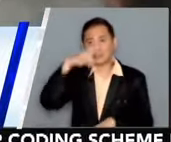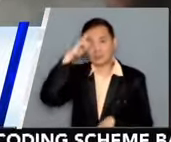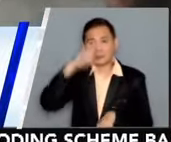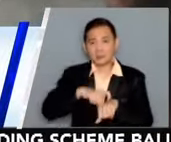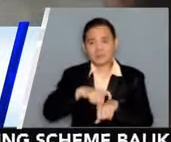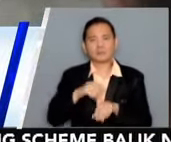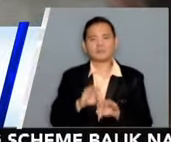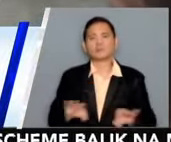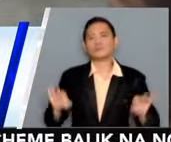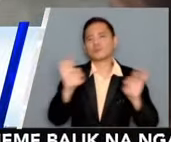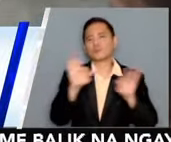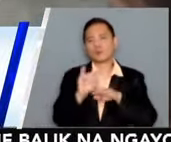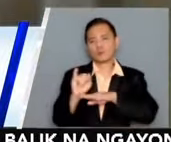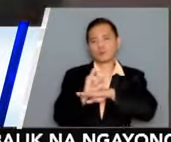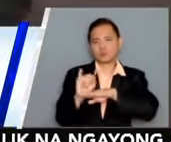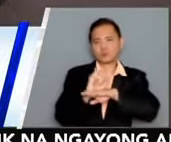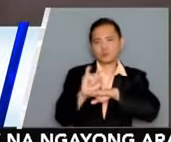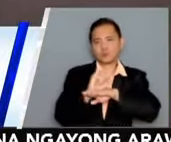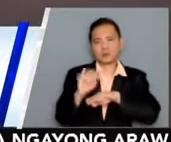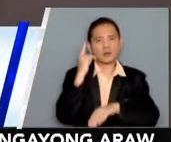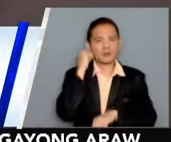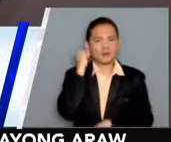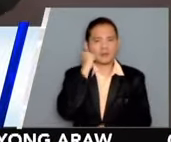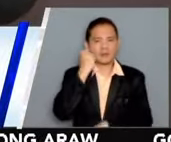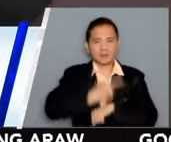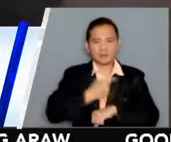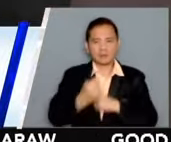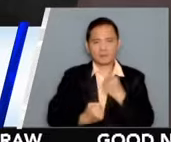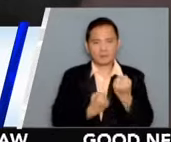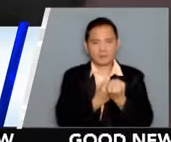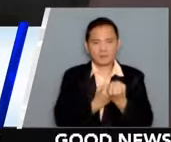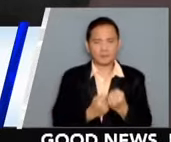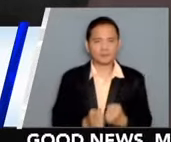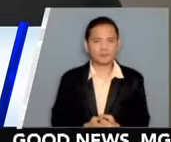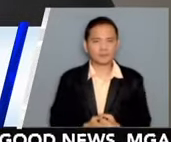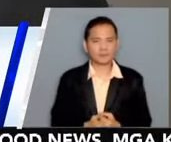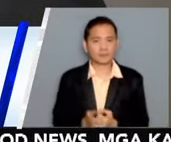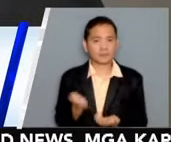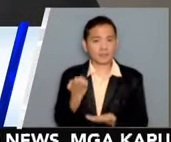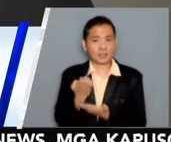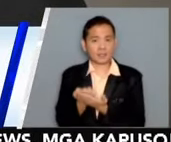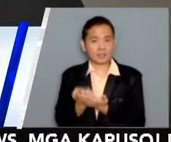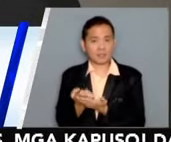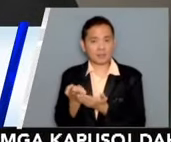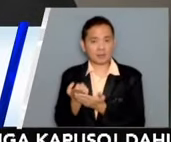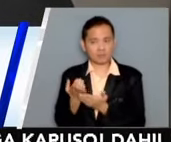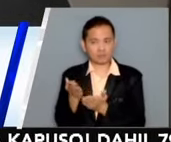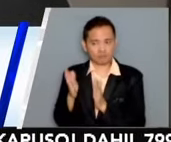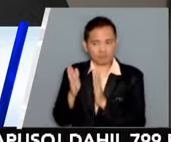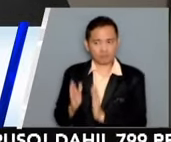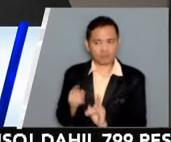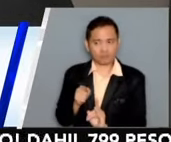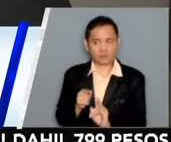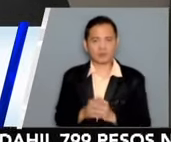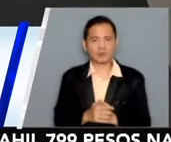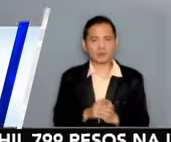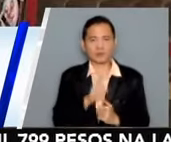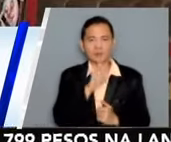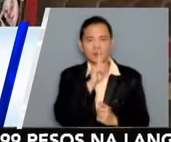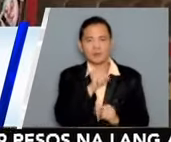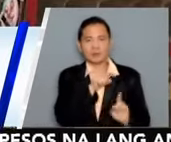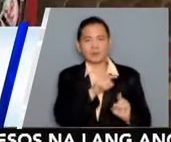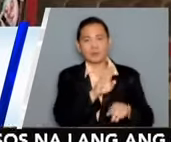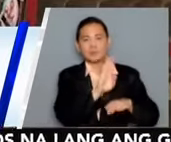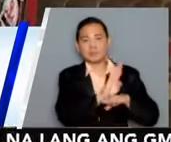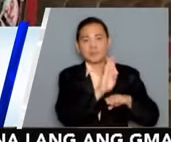para sa pang-araw-araw nga namin. Ayon sa isang ekonomista, backyard industry na maituturing ang mga ganitong negosyo.